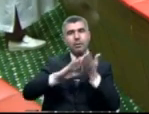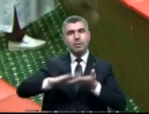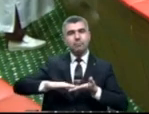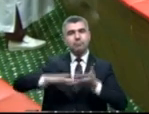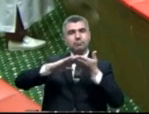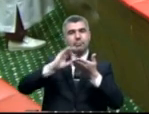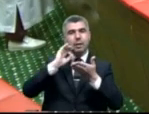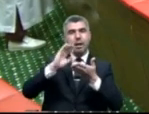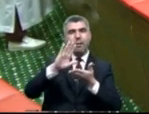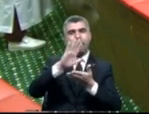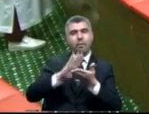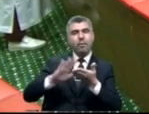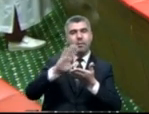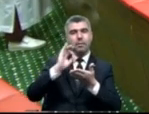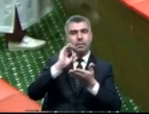منتدى وحماه،